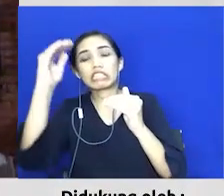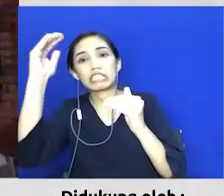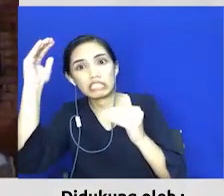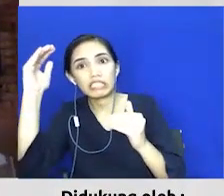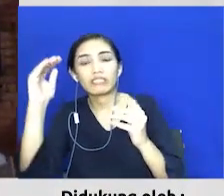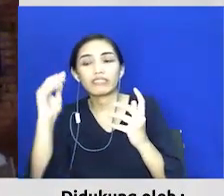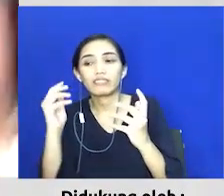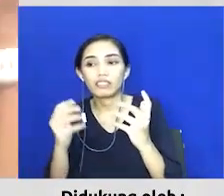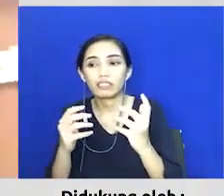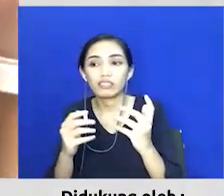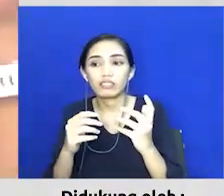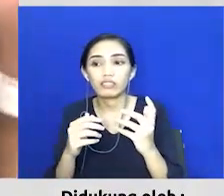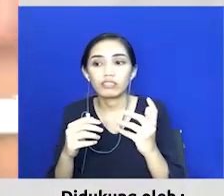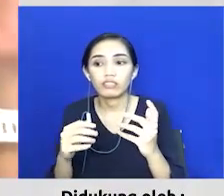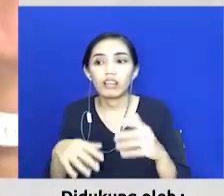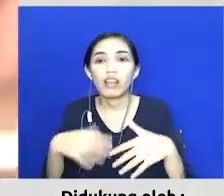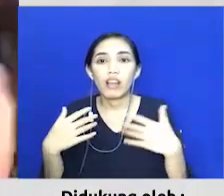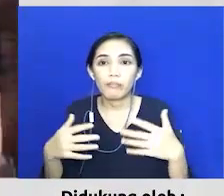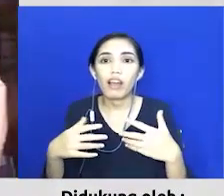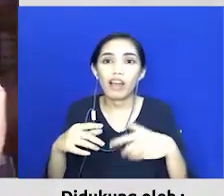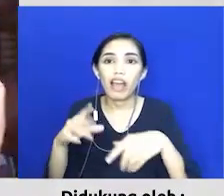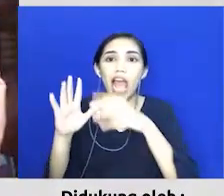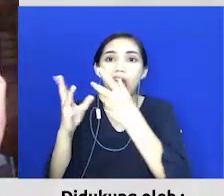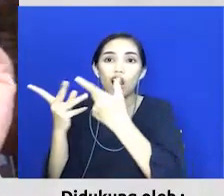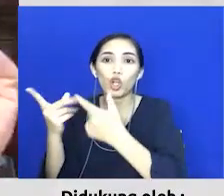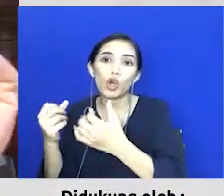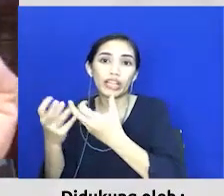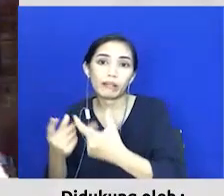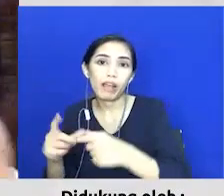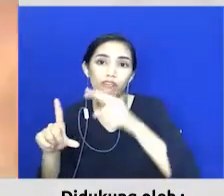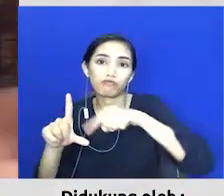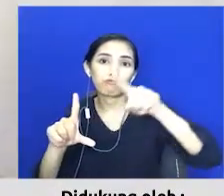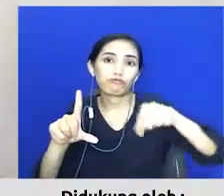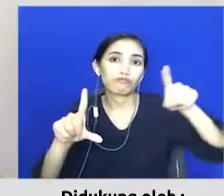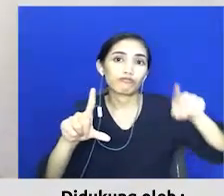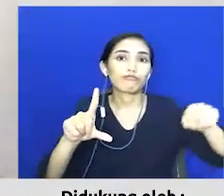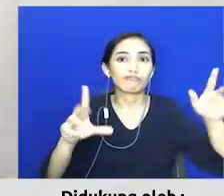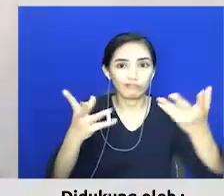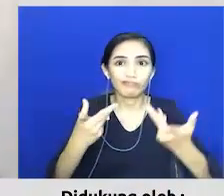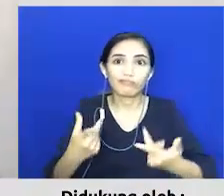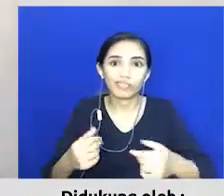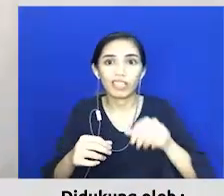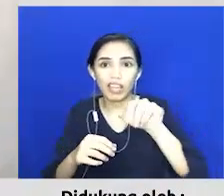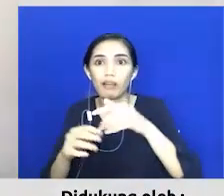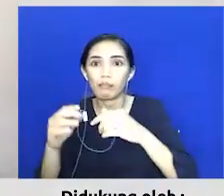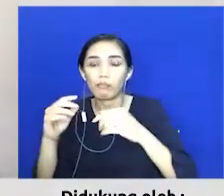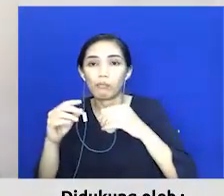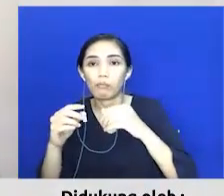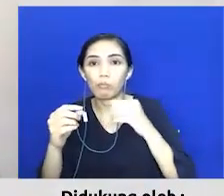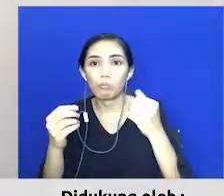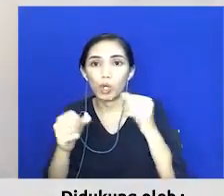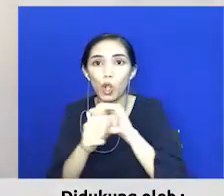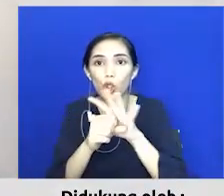sebelum pandemi sebenarnya mencapai tingkat yang sangat tinggi secara apa ya, algoritmenya gitu ya Pak.